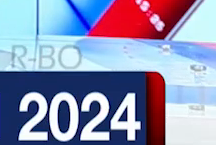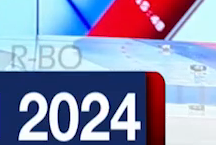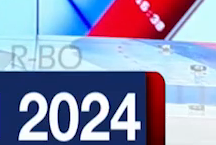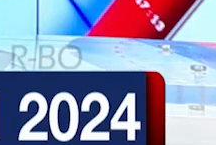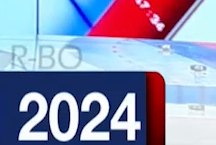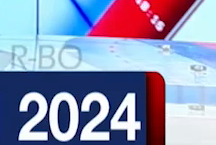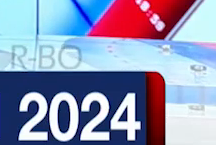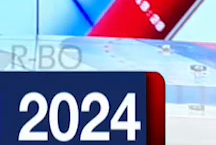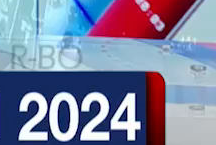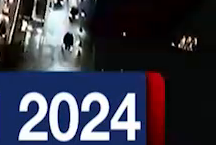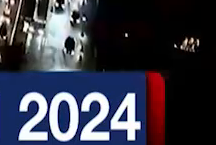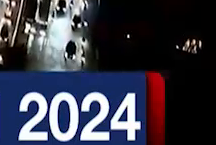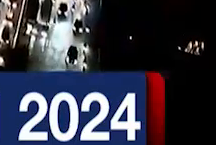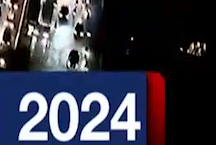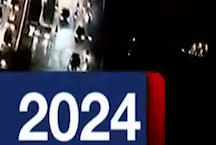perkotaan.